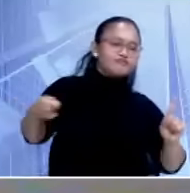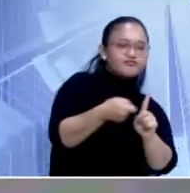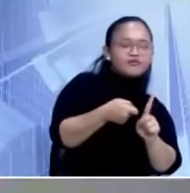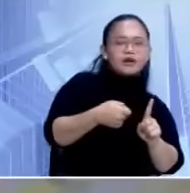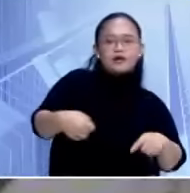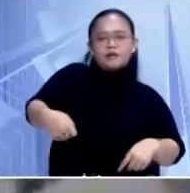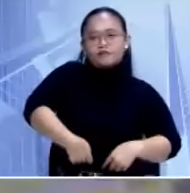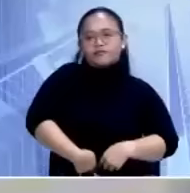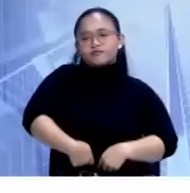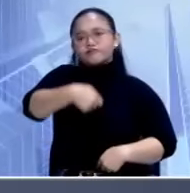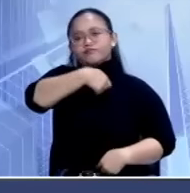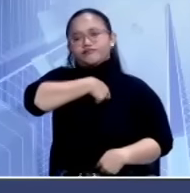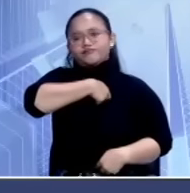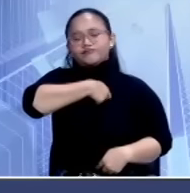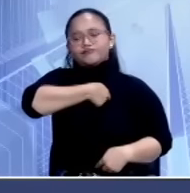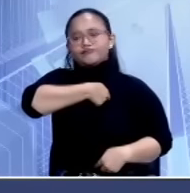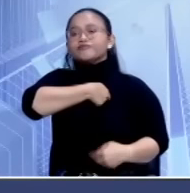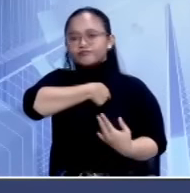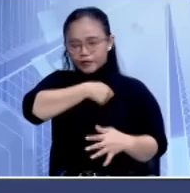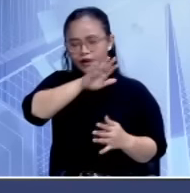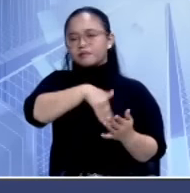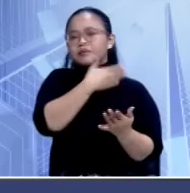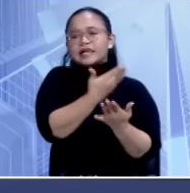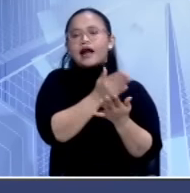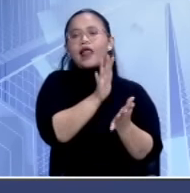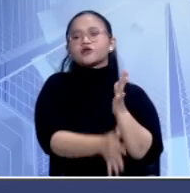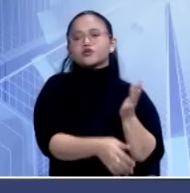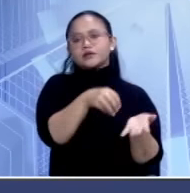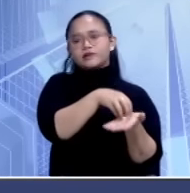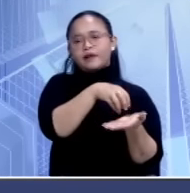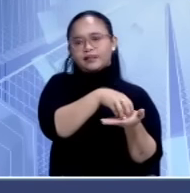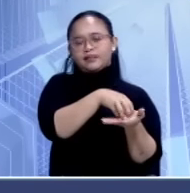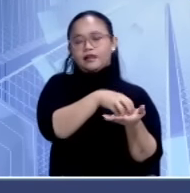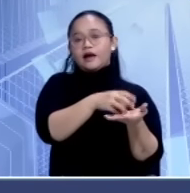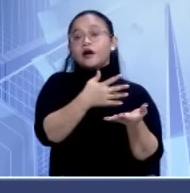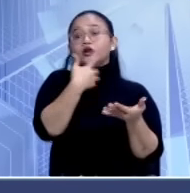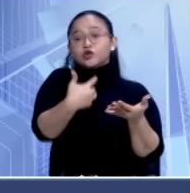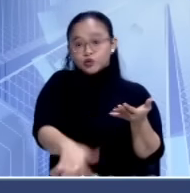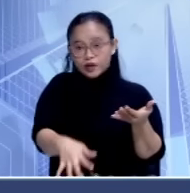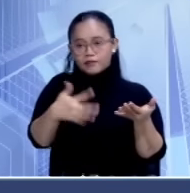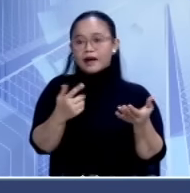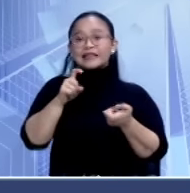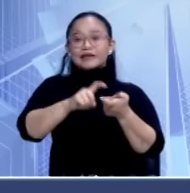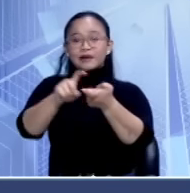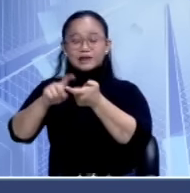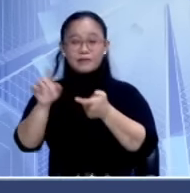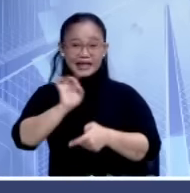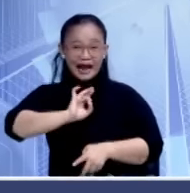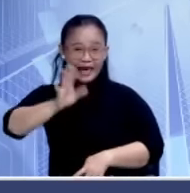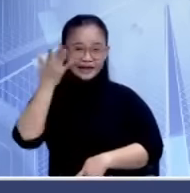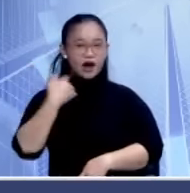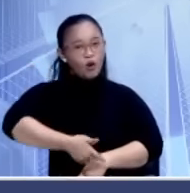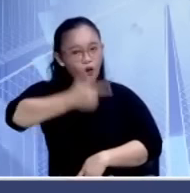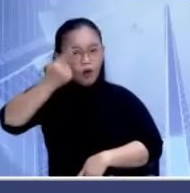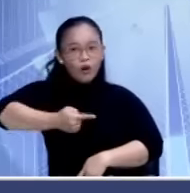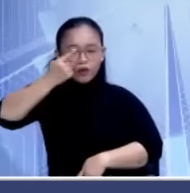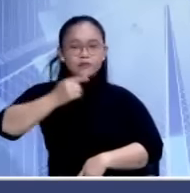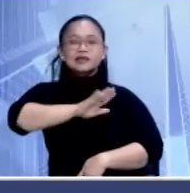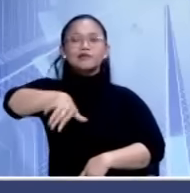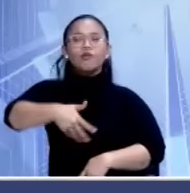bagian perut dan dada. Akibatnya, korban tewas di tempat. Namun bukannya menolong, rekan korban yang ikut menantang